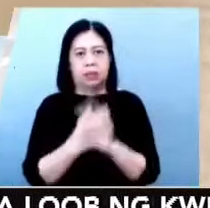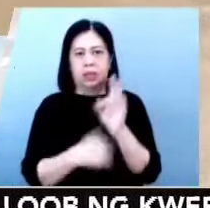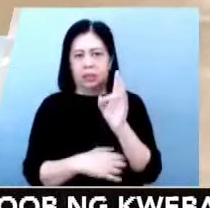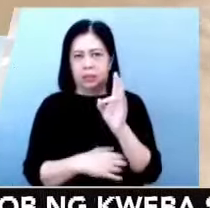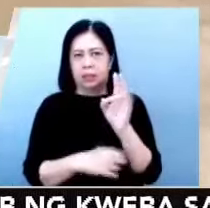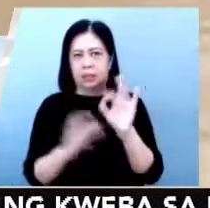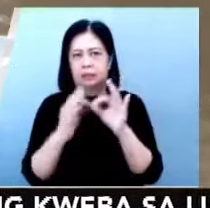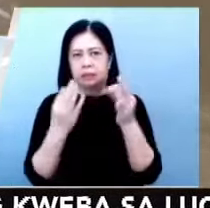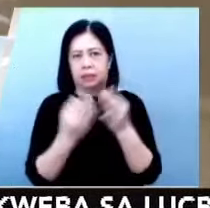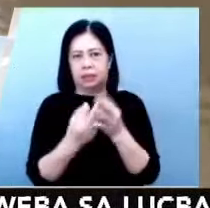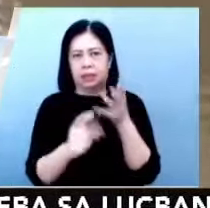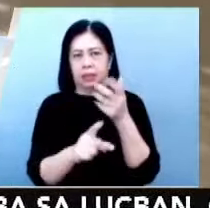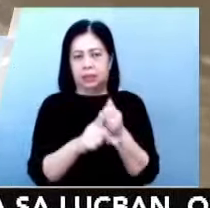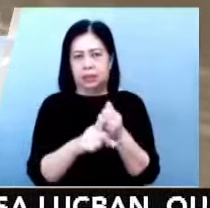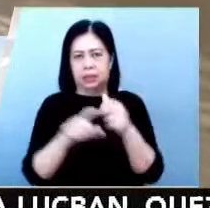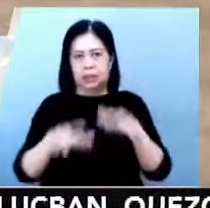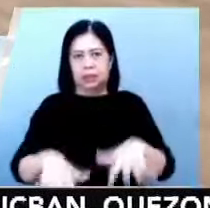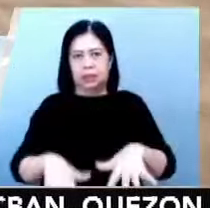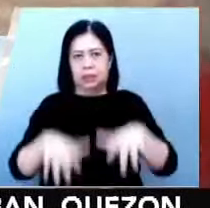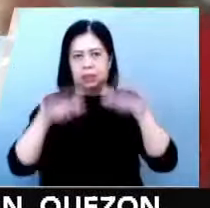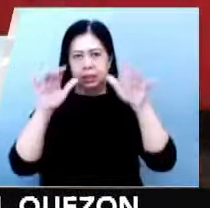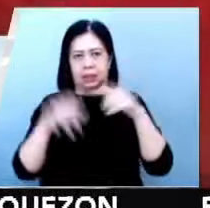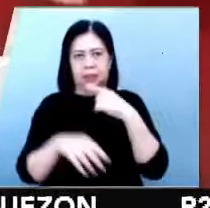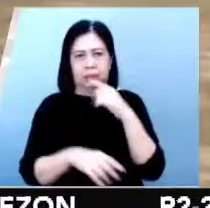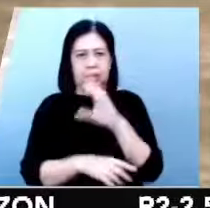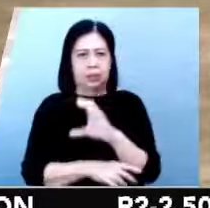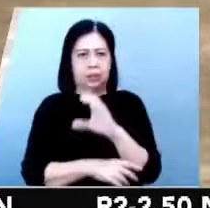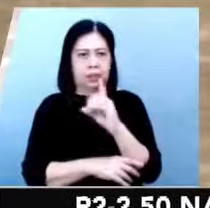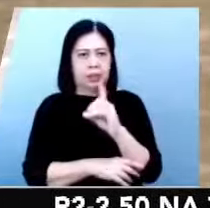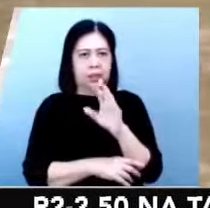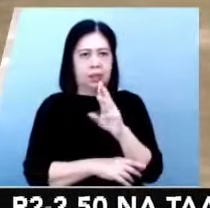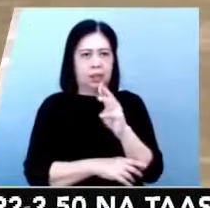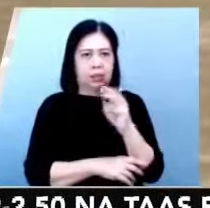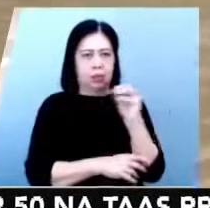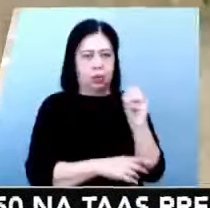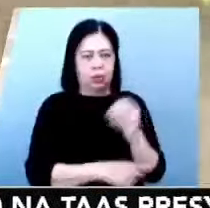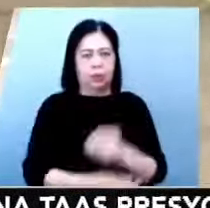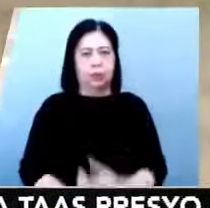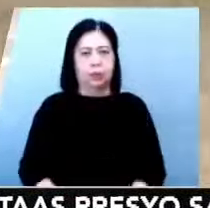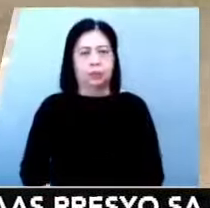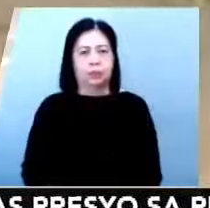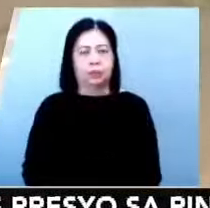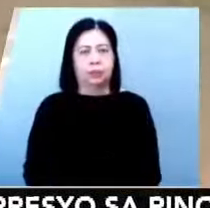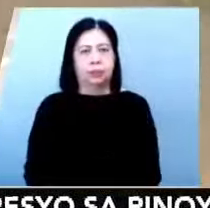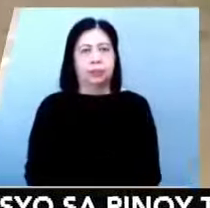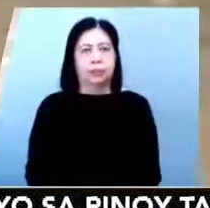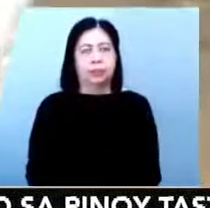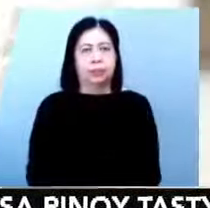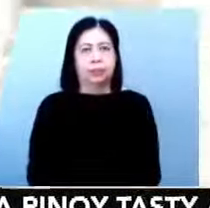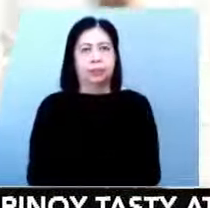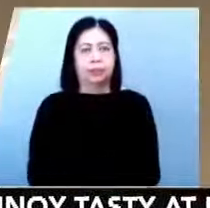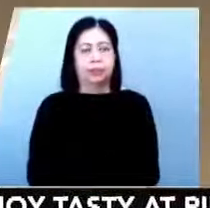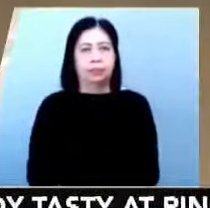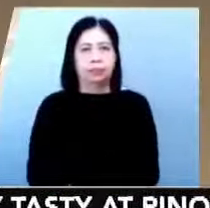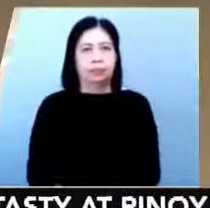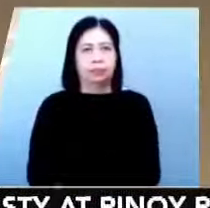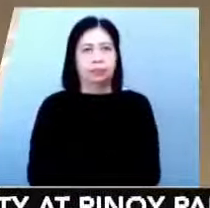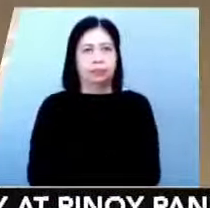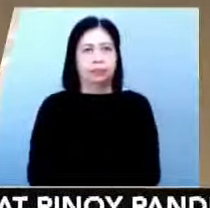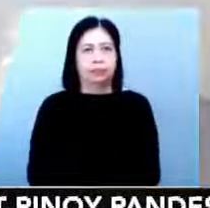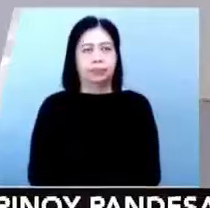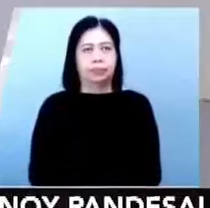pagbaha sa tala ng CDRMO. Kent Abrigana, nagbabalita para sa GMA Integrated News.